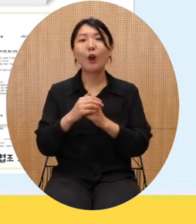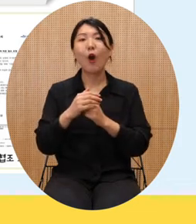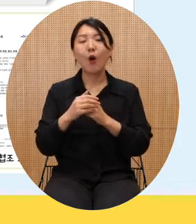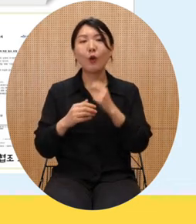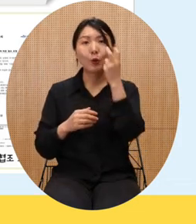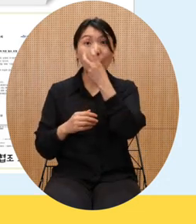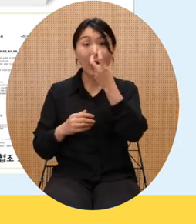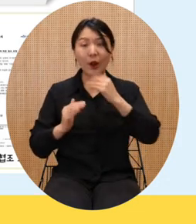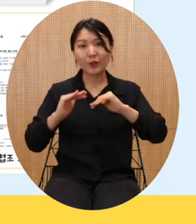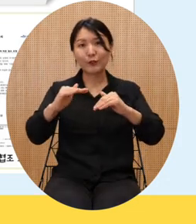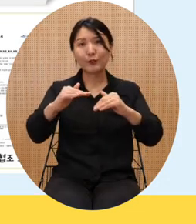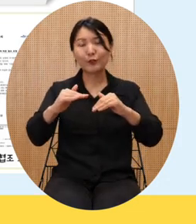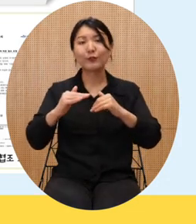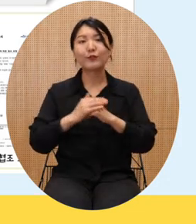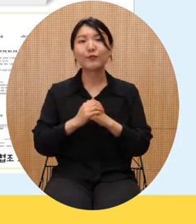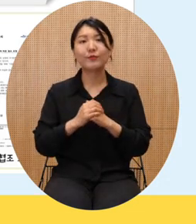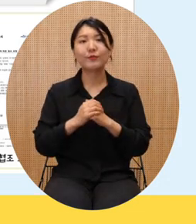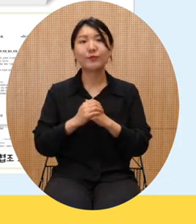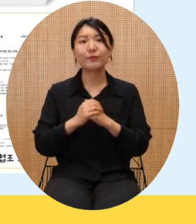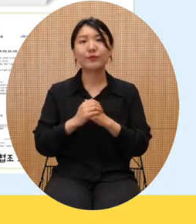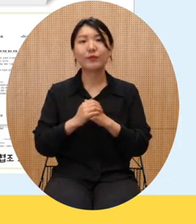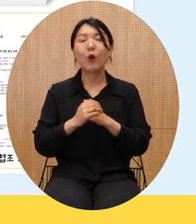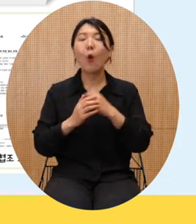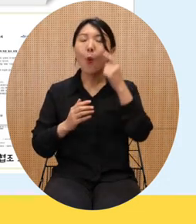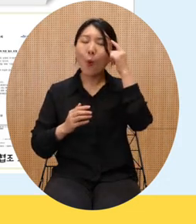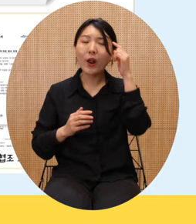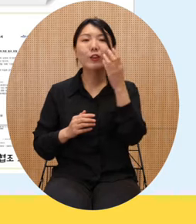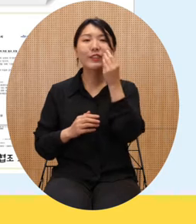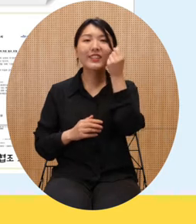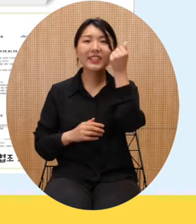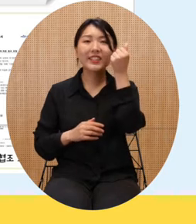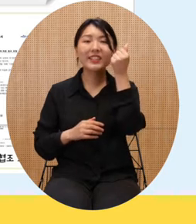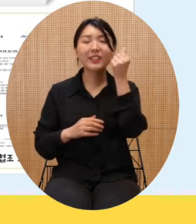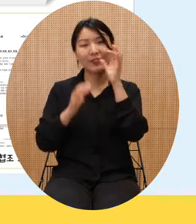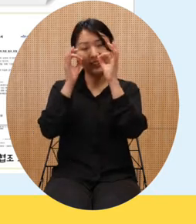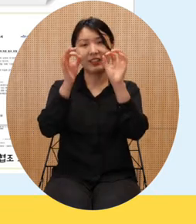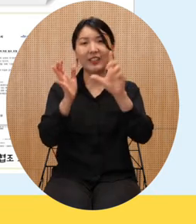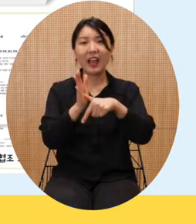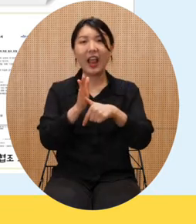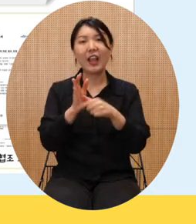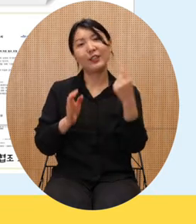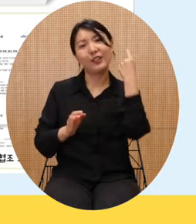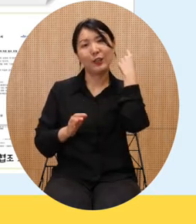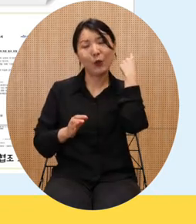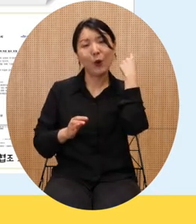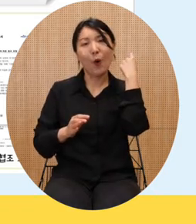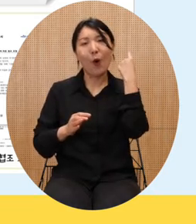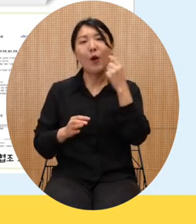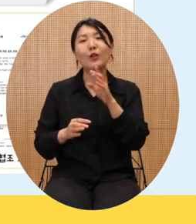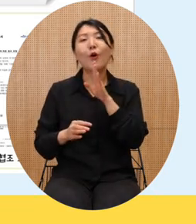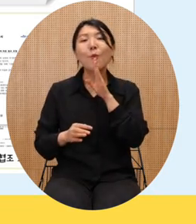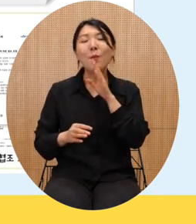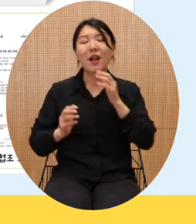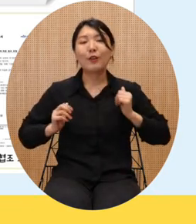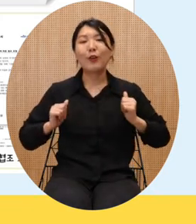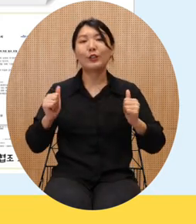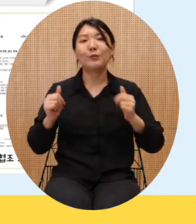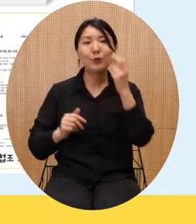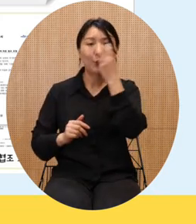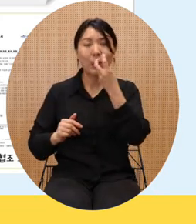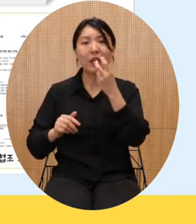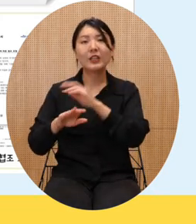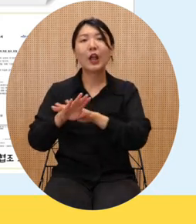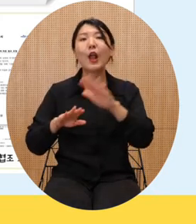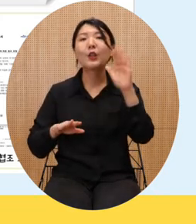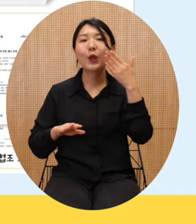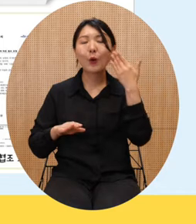아래, 조사 과정도 그랬어요. 그러니까 조사가 왜 이렇게 잘 되지라고 봤을 때 뒤에서 누군가는 정말 열심히